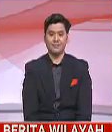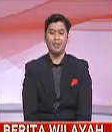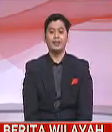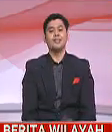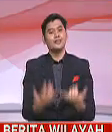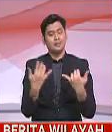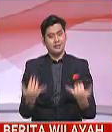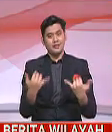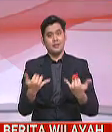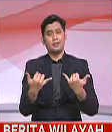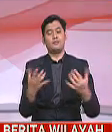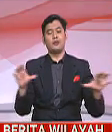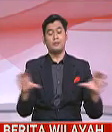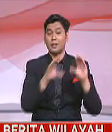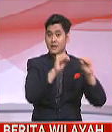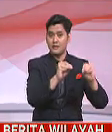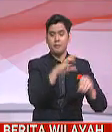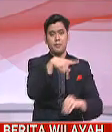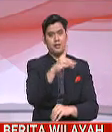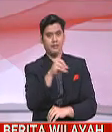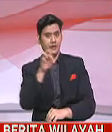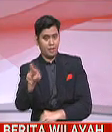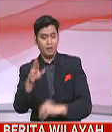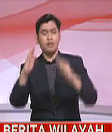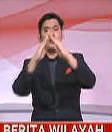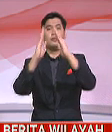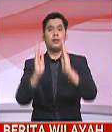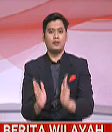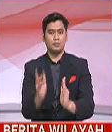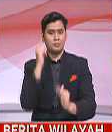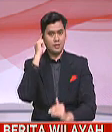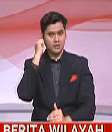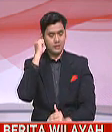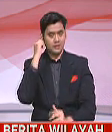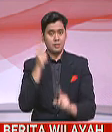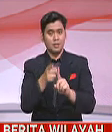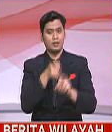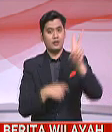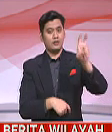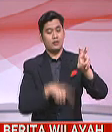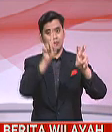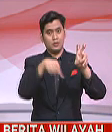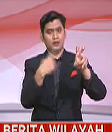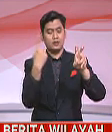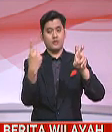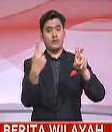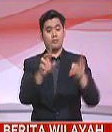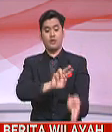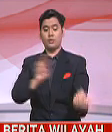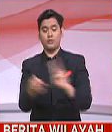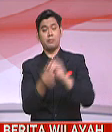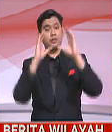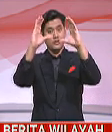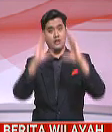Baiklah, saudara, pelaksanaan pengajaran dan pembelajaran di rumah PDPR sejak 20 Januari lalu mengubah rutin